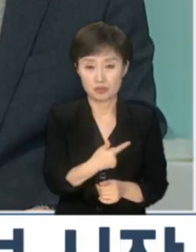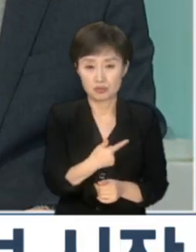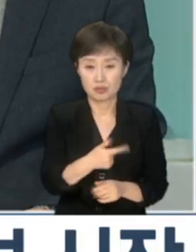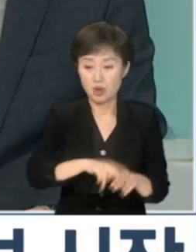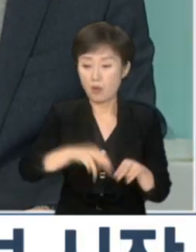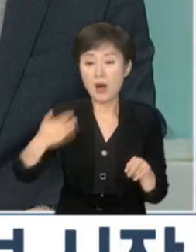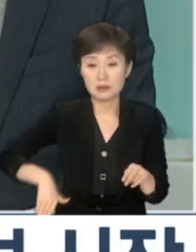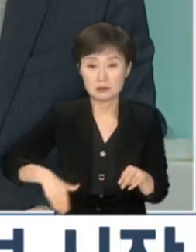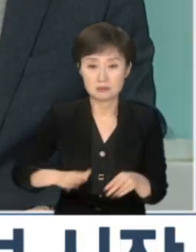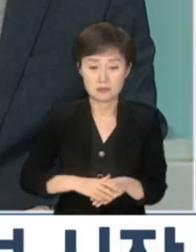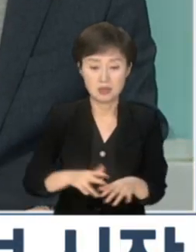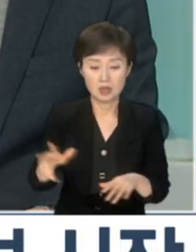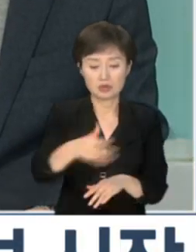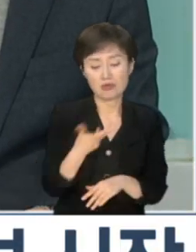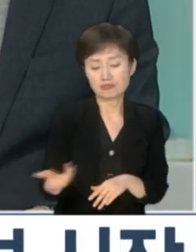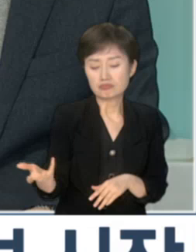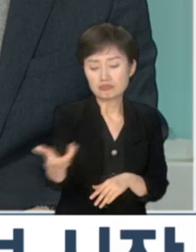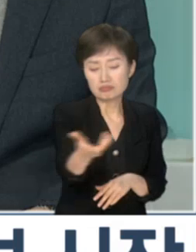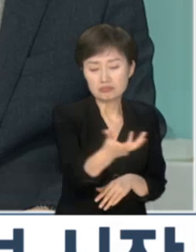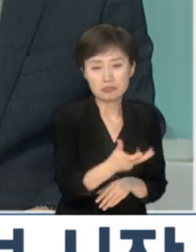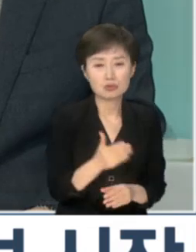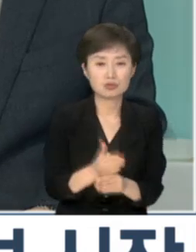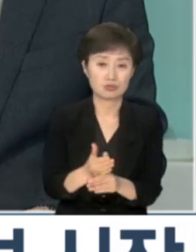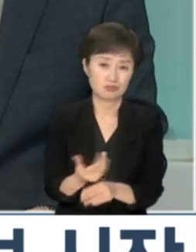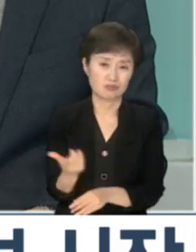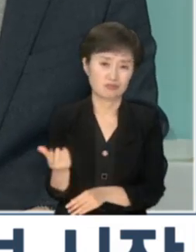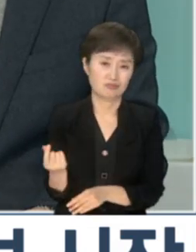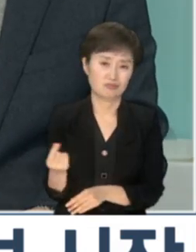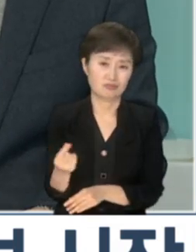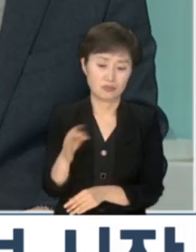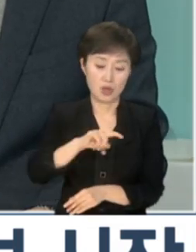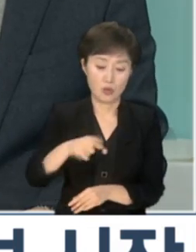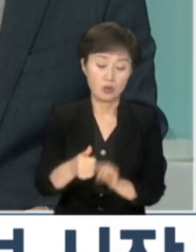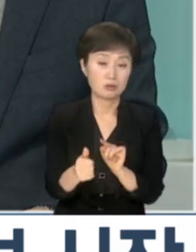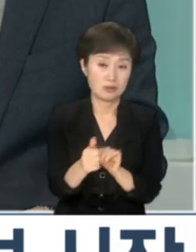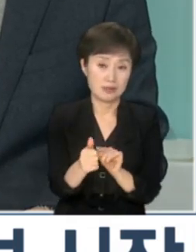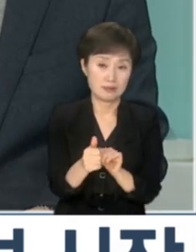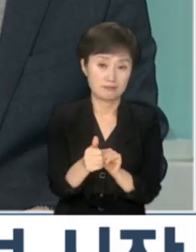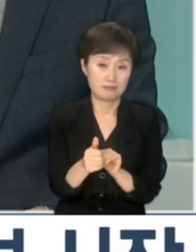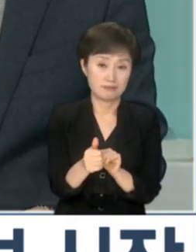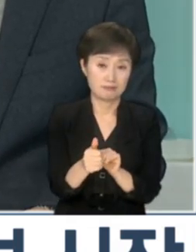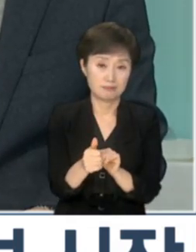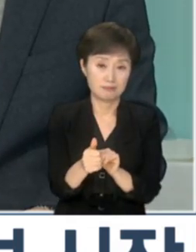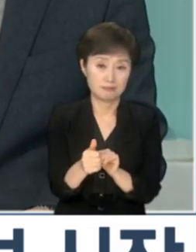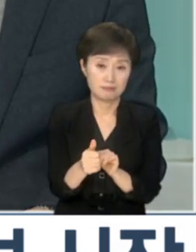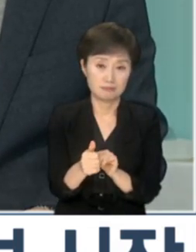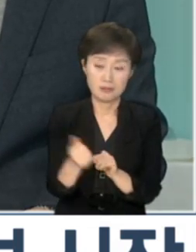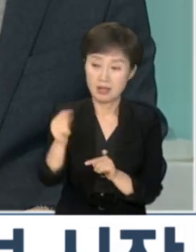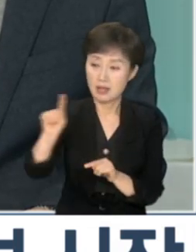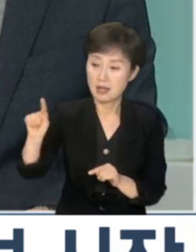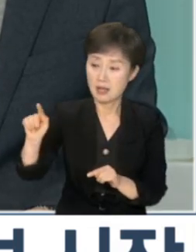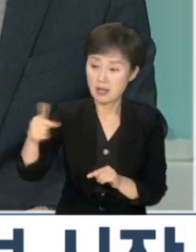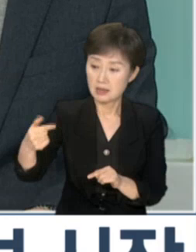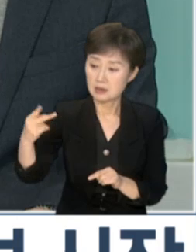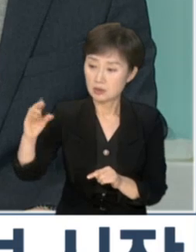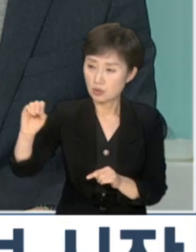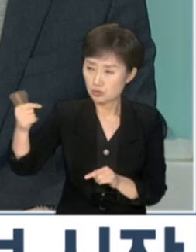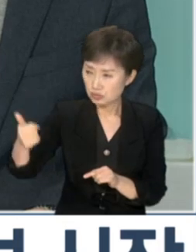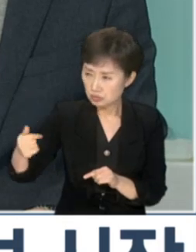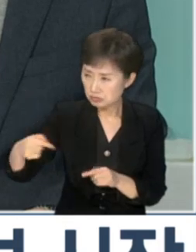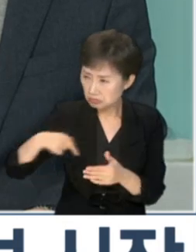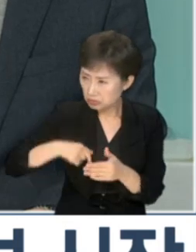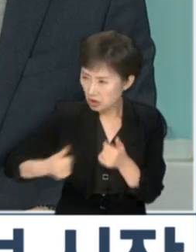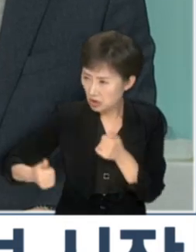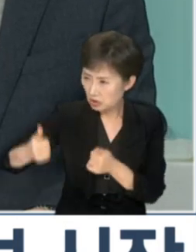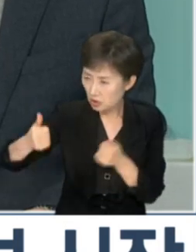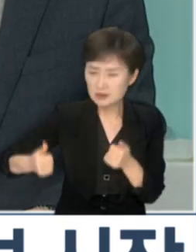다니면서 사전 선거 운동한다는 비판을 받고 있는데 원희룡 장관은 모든 것을 그 한동훈 장관에 대해서 경쟁 심리가 대단히 있는